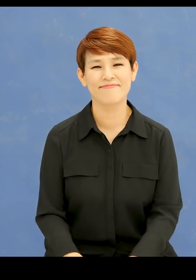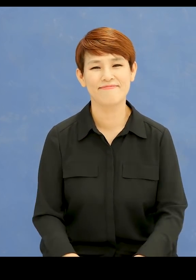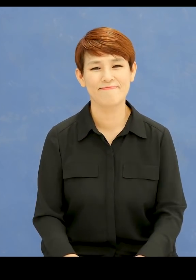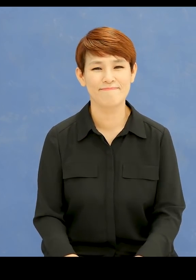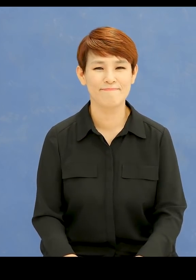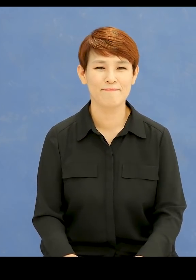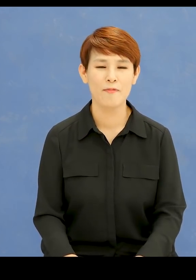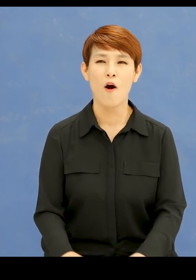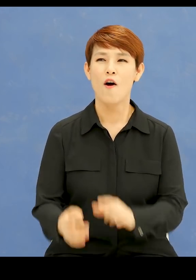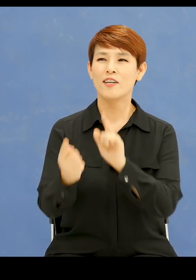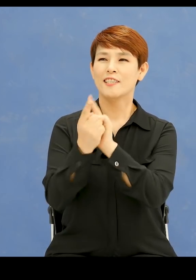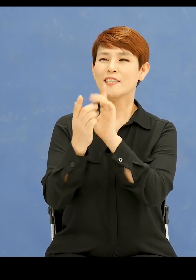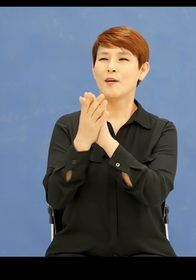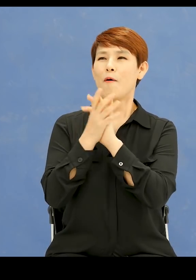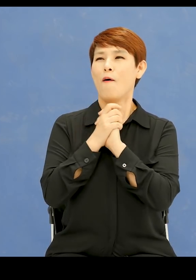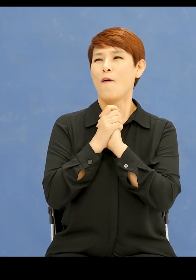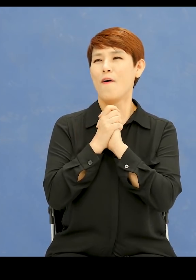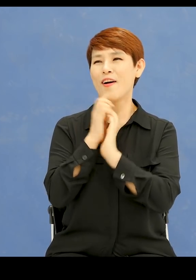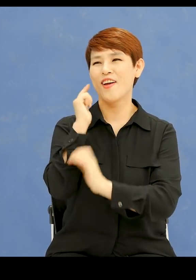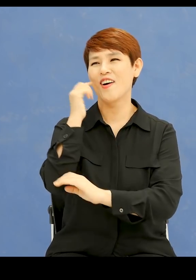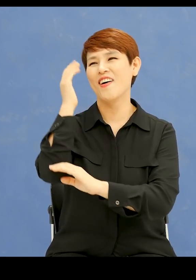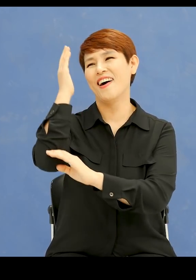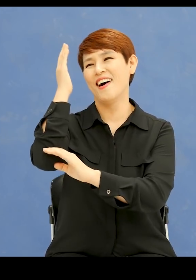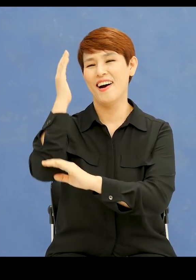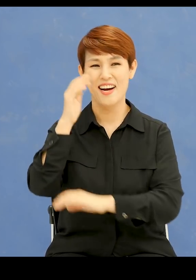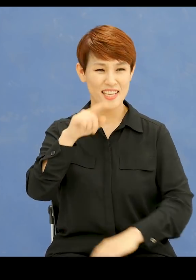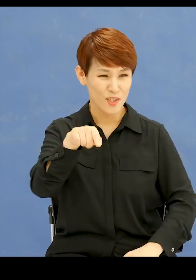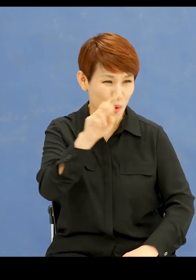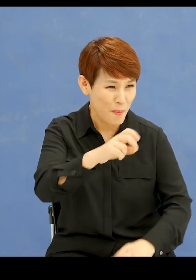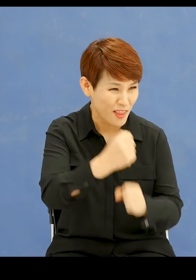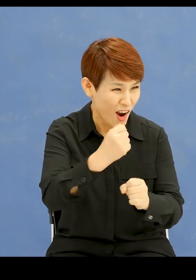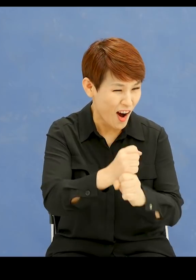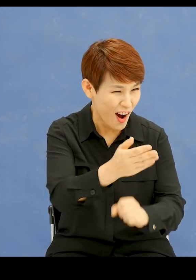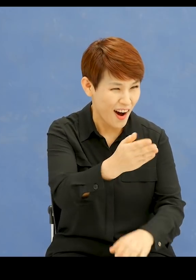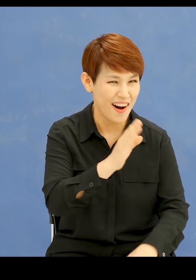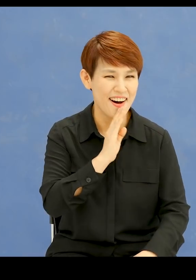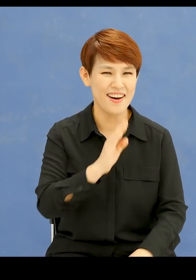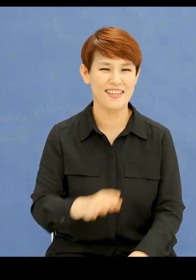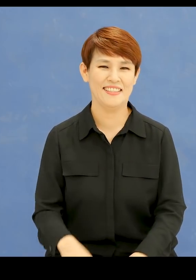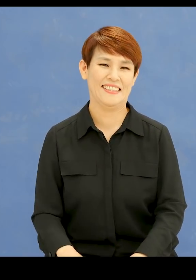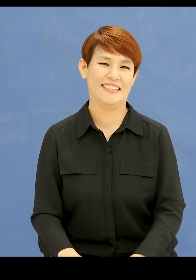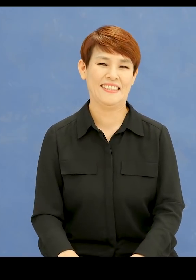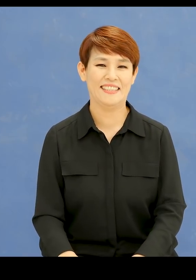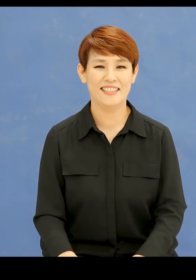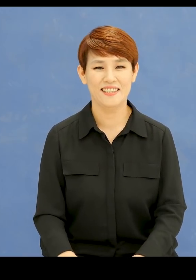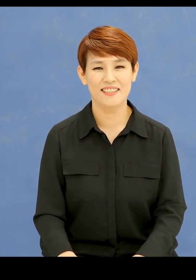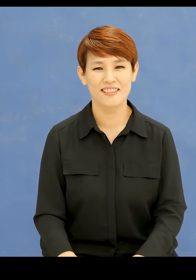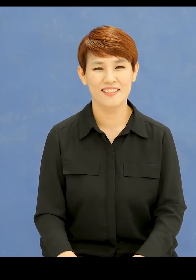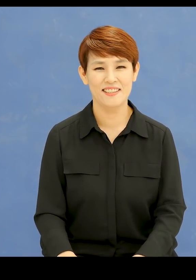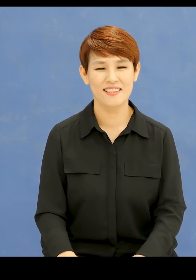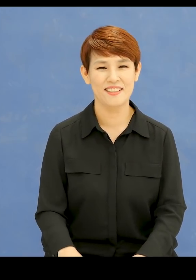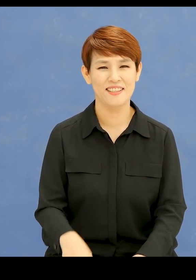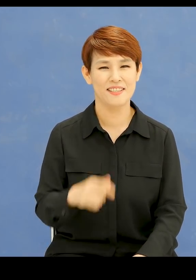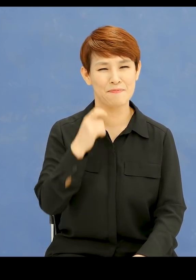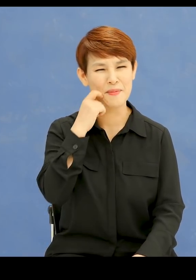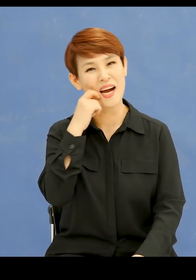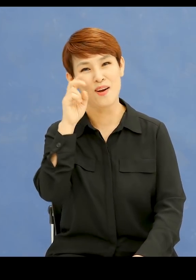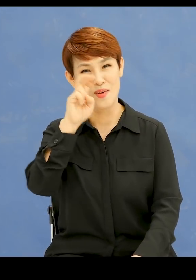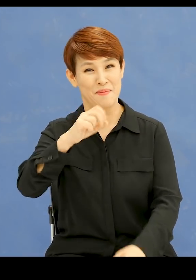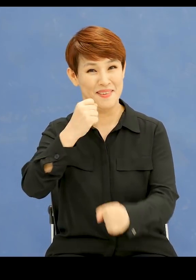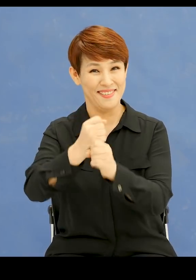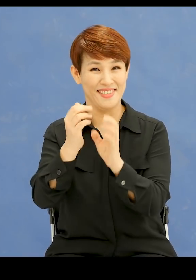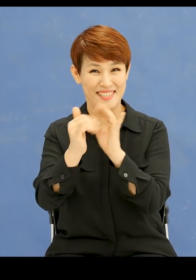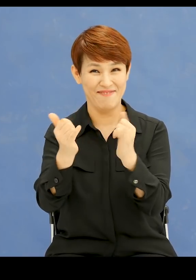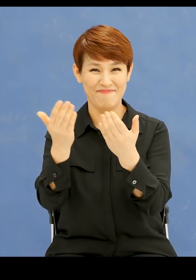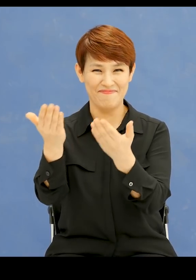네. 직접 뵈다니 영광입니다. 영광. 이 노래 만드신 거 아니에요? 네네네. 맞습니다. 우리 흔한 표로 히트 작곡가. 네. 히트